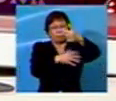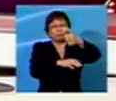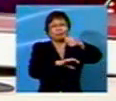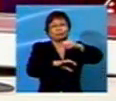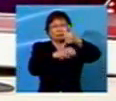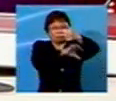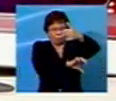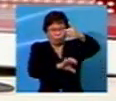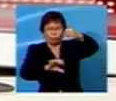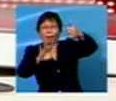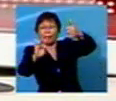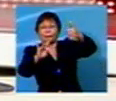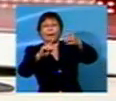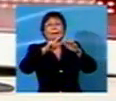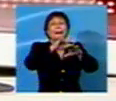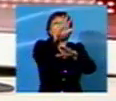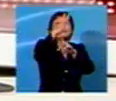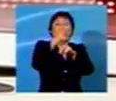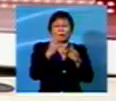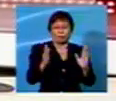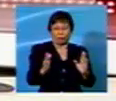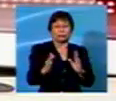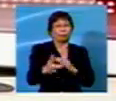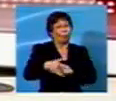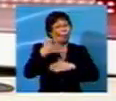ada dalam tempoh 5 bulan pertama tahun